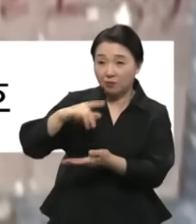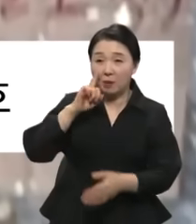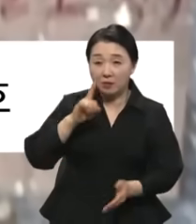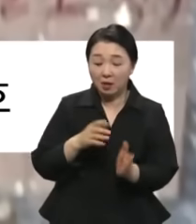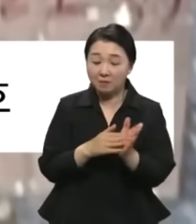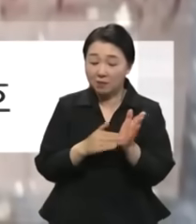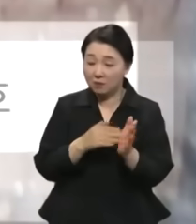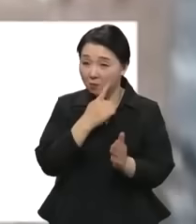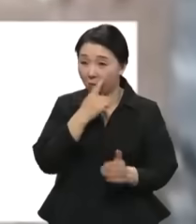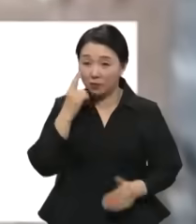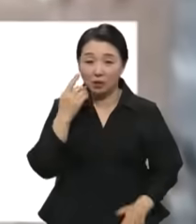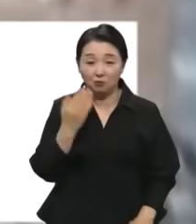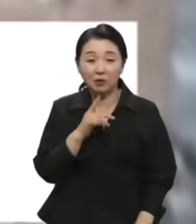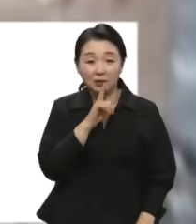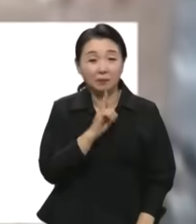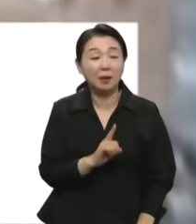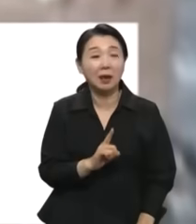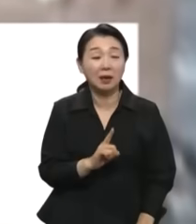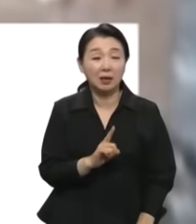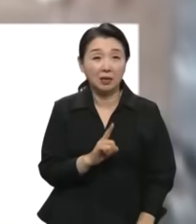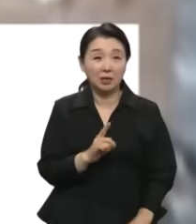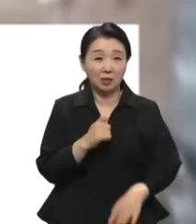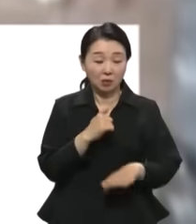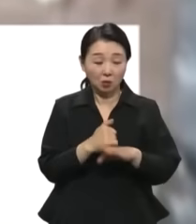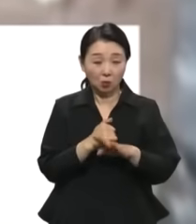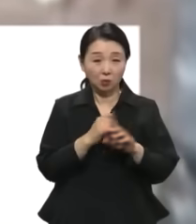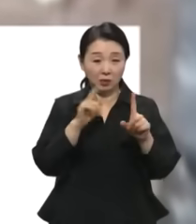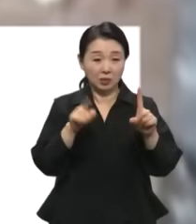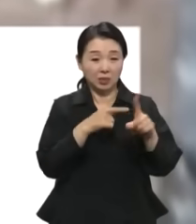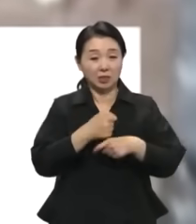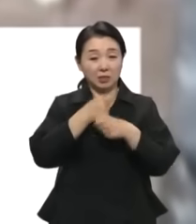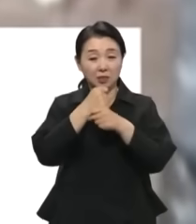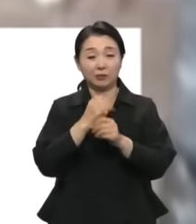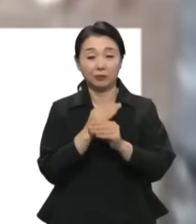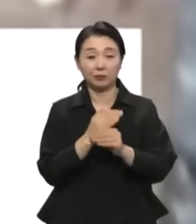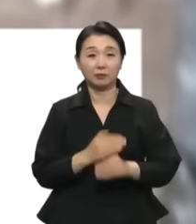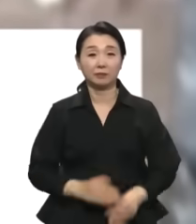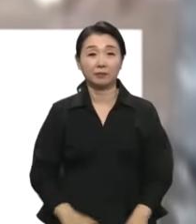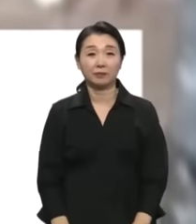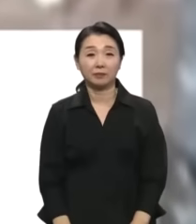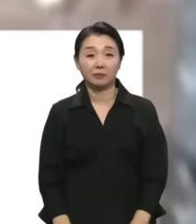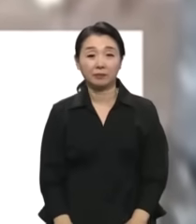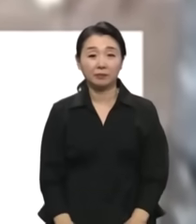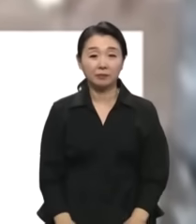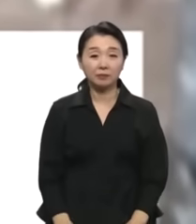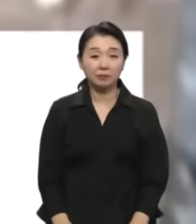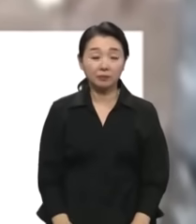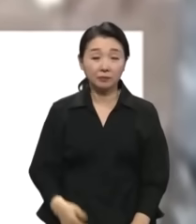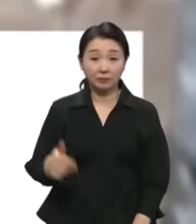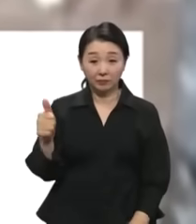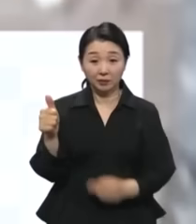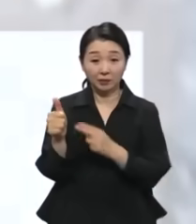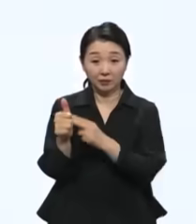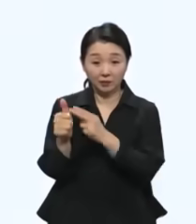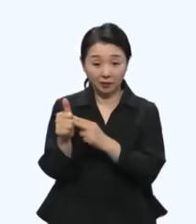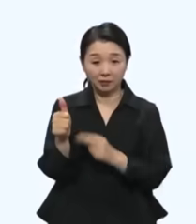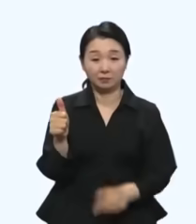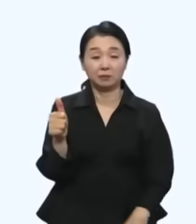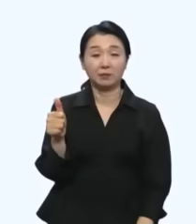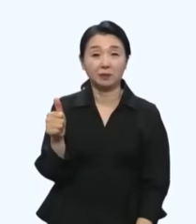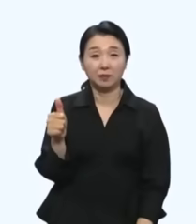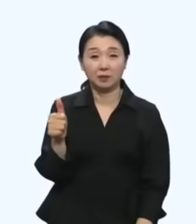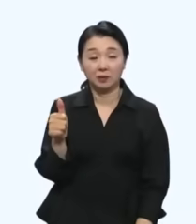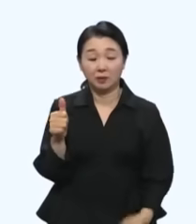보장한다 뭐 이렇게 1인시위를 했던 상황이에요 그러니까 이제 저 선생님이 그 수능